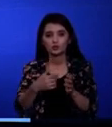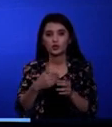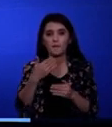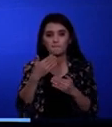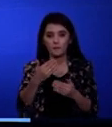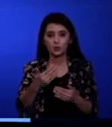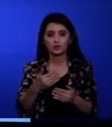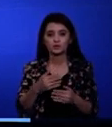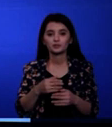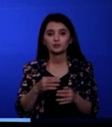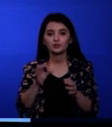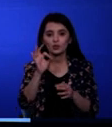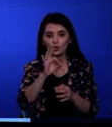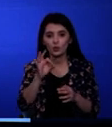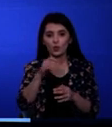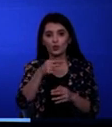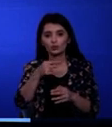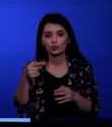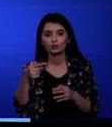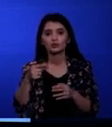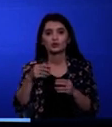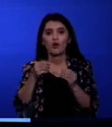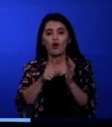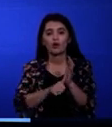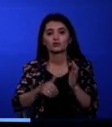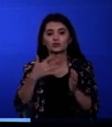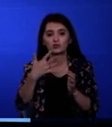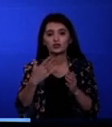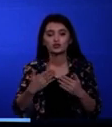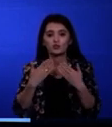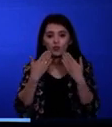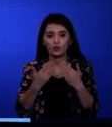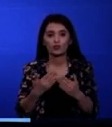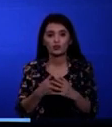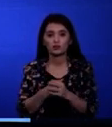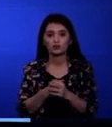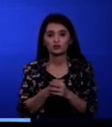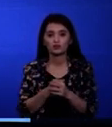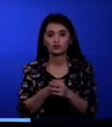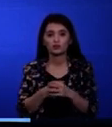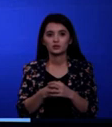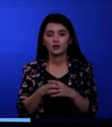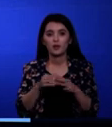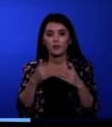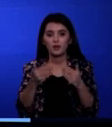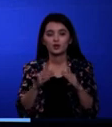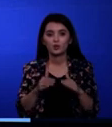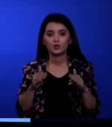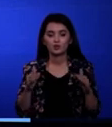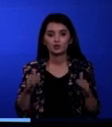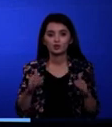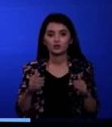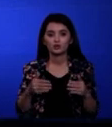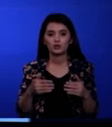esa 0 butun 100 dan 65 deb o'qiladi. Mana aziz o'quvchilar,